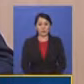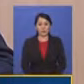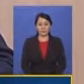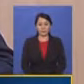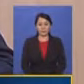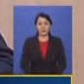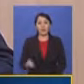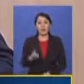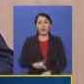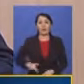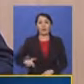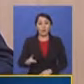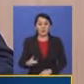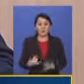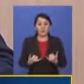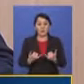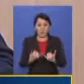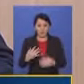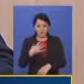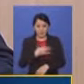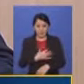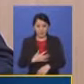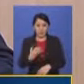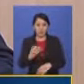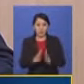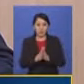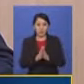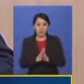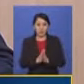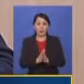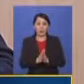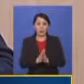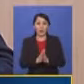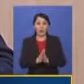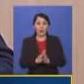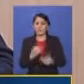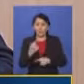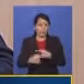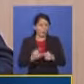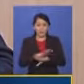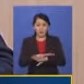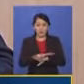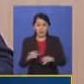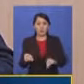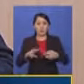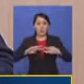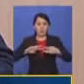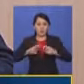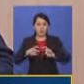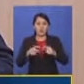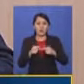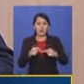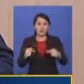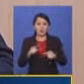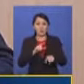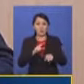Өңір мамандары, сізді әбігерге салған үшін кешірім сұраймын. Мұндай жағдайлар енді қайталанбауы тиіс. Осы мәселеге қатысты жан-жақты